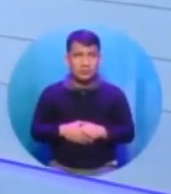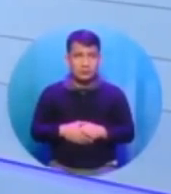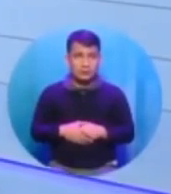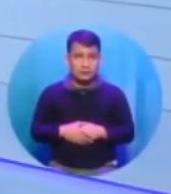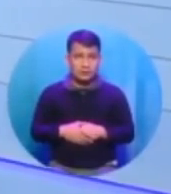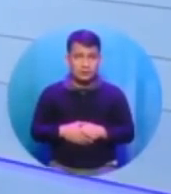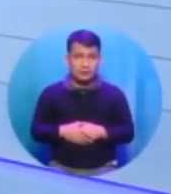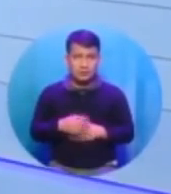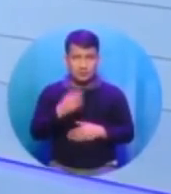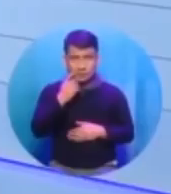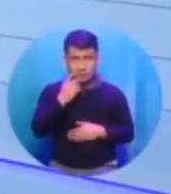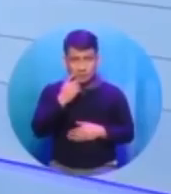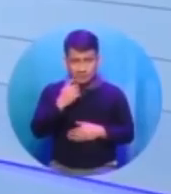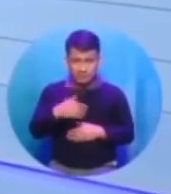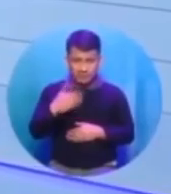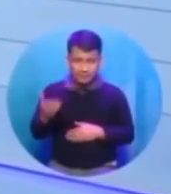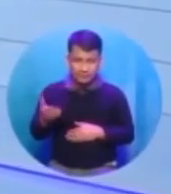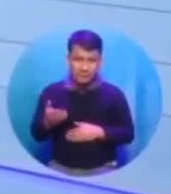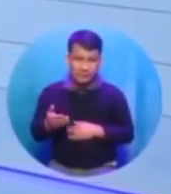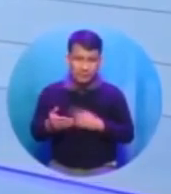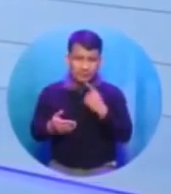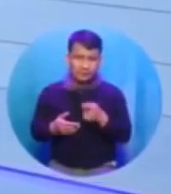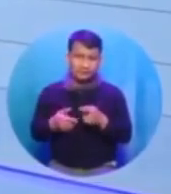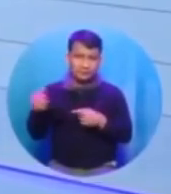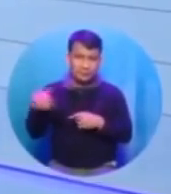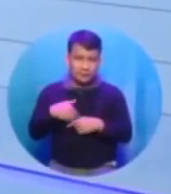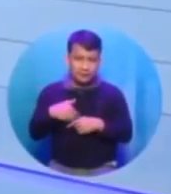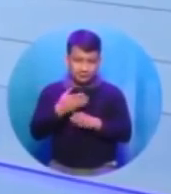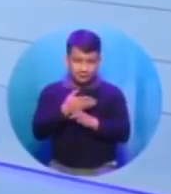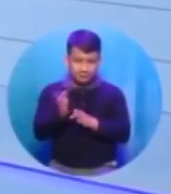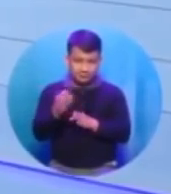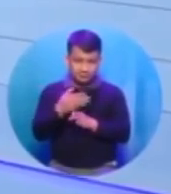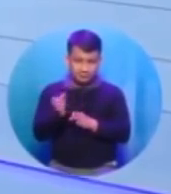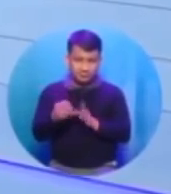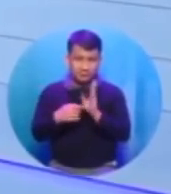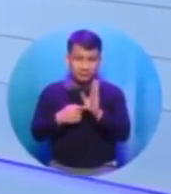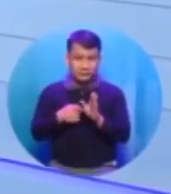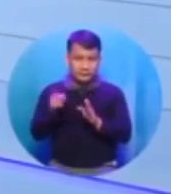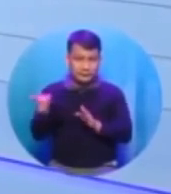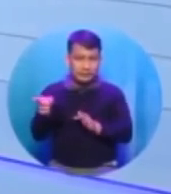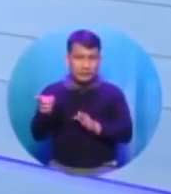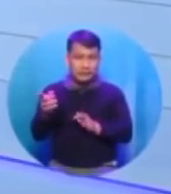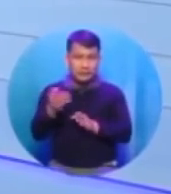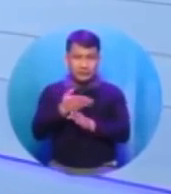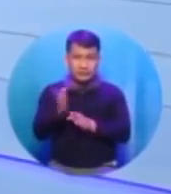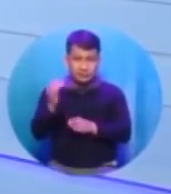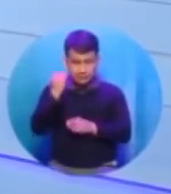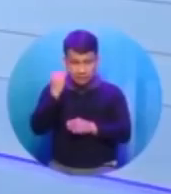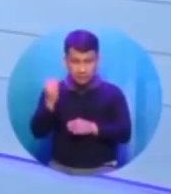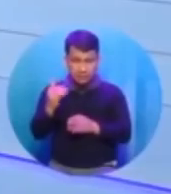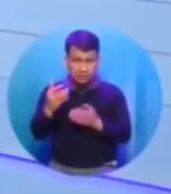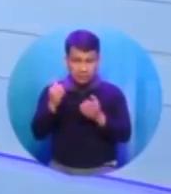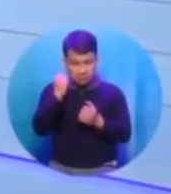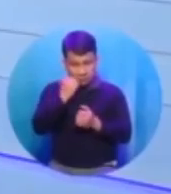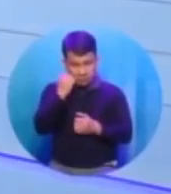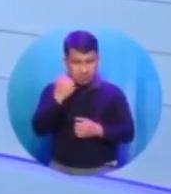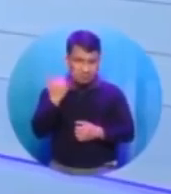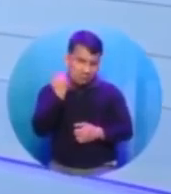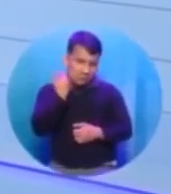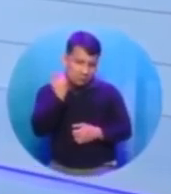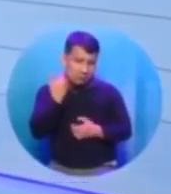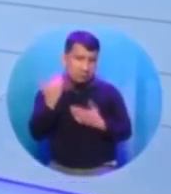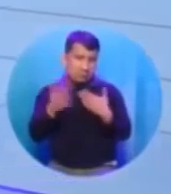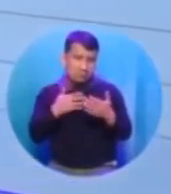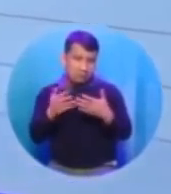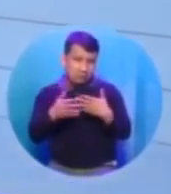Wala pa po. So ang pinapalusot palagi nitong si Jeric ay may lagnat at kung ano-ano